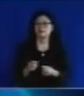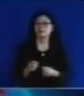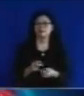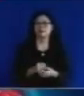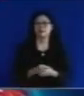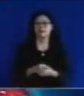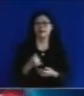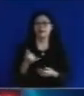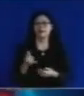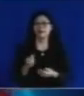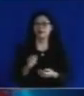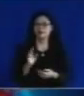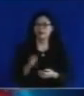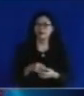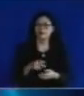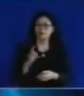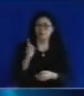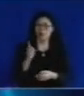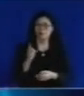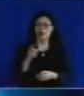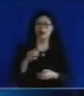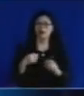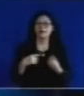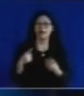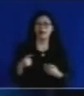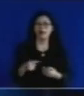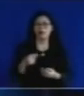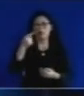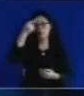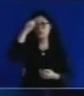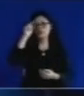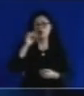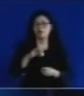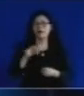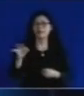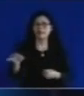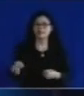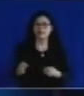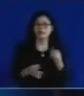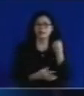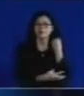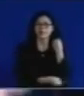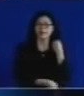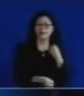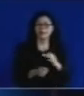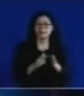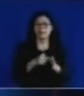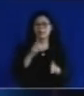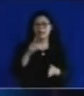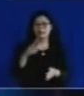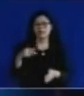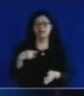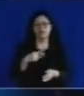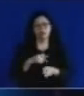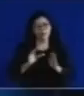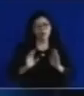25 juta. Yang lain adalah yang utama ada untuk mengentaskan kemiskinan, sekali lagi kita